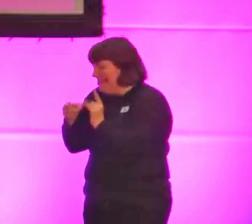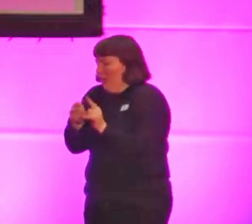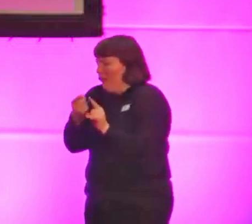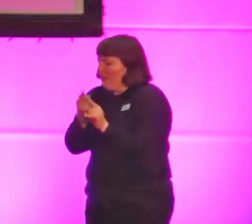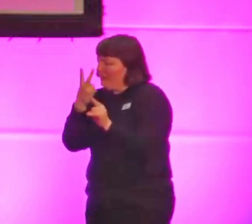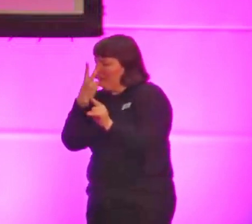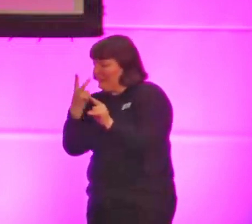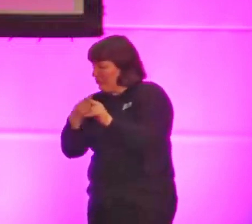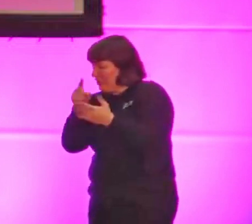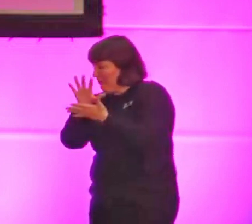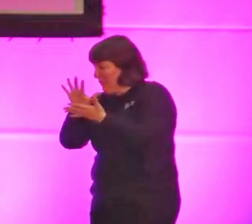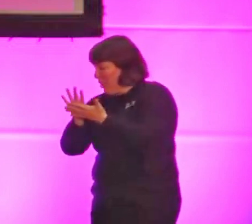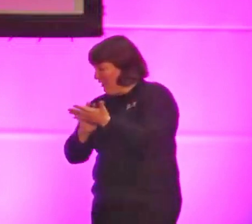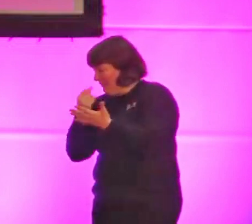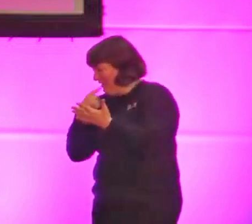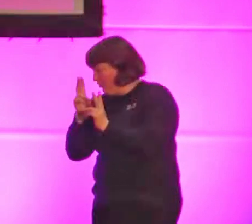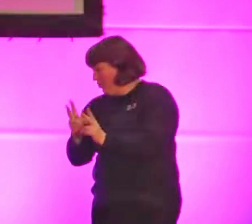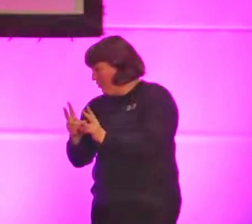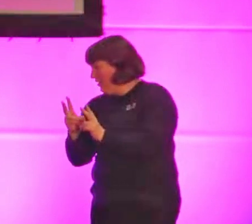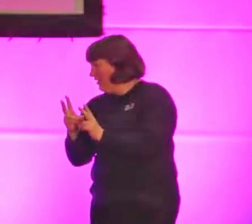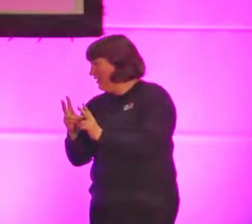mönster, vågar man säga så. För det här,